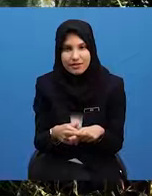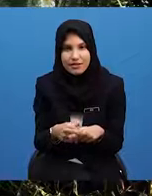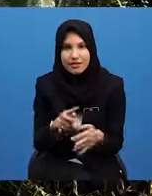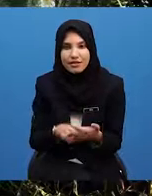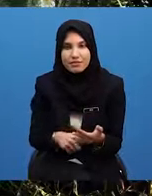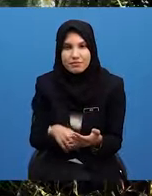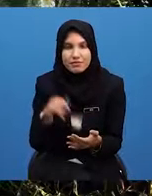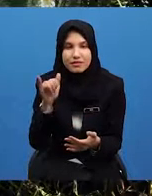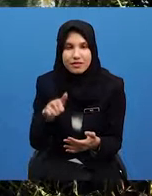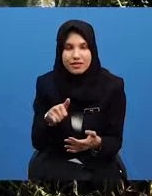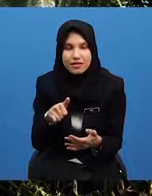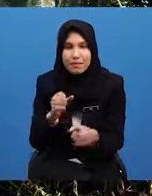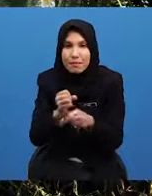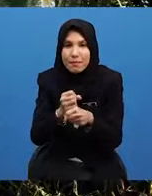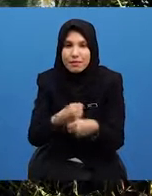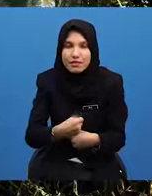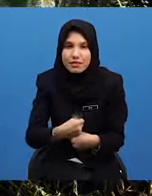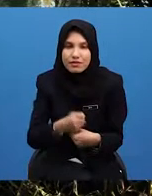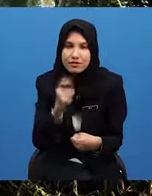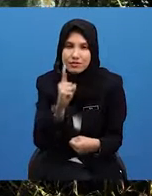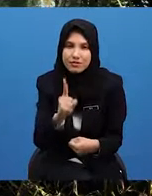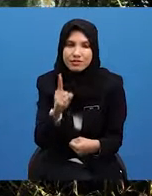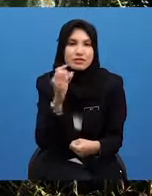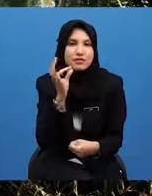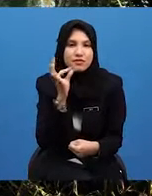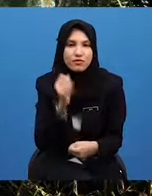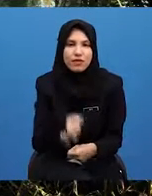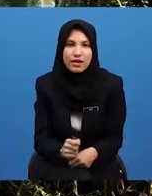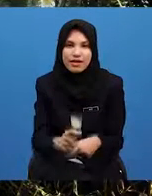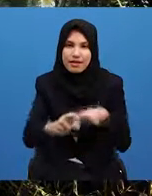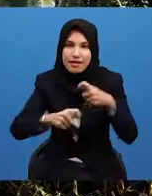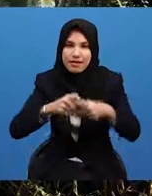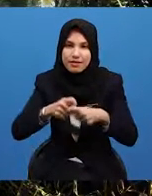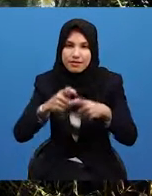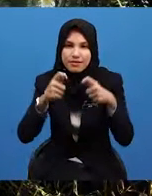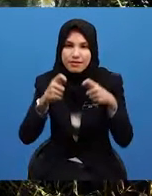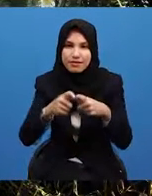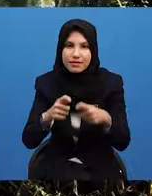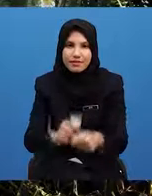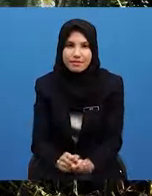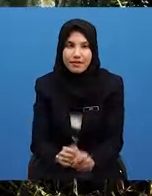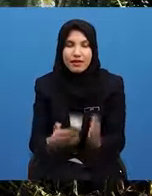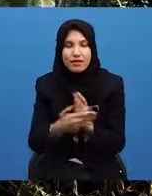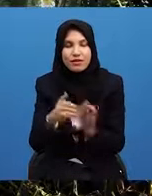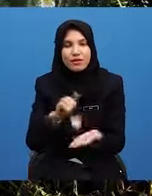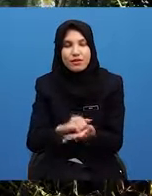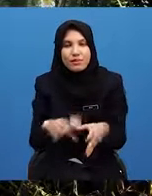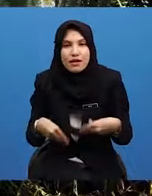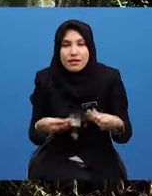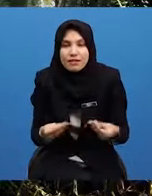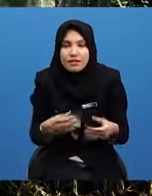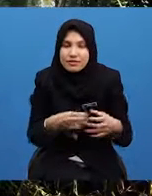komponen-komponen yang membentuk sebuah takal tetap. Oleh itu, bagaimanakah